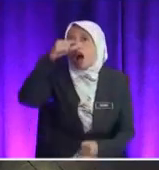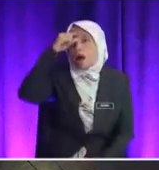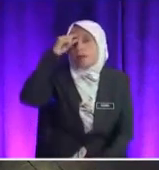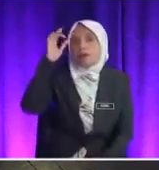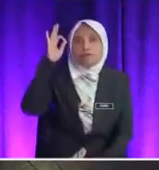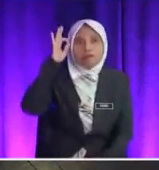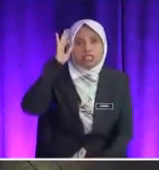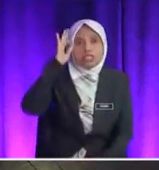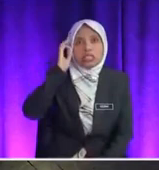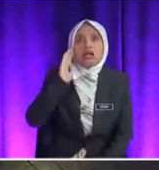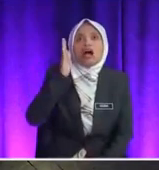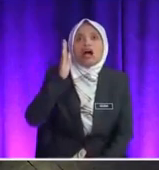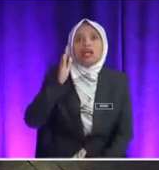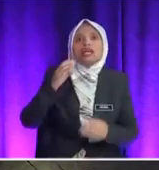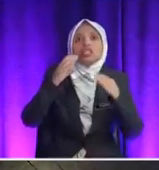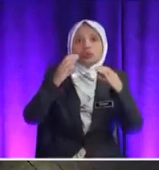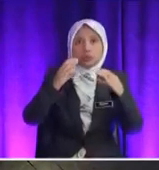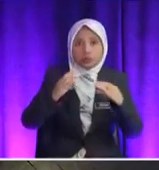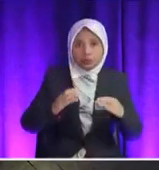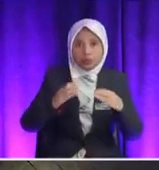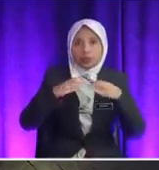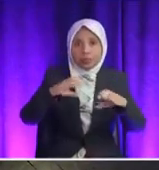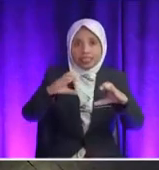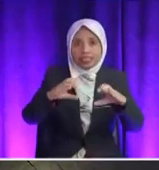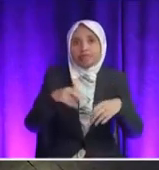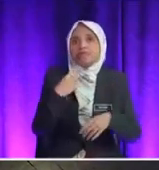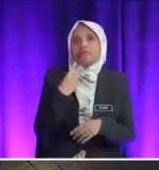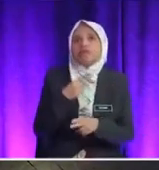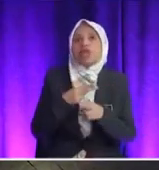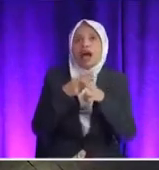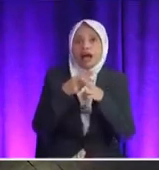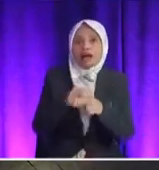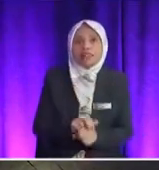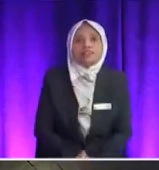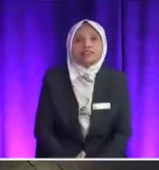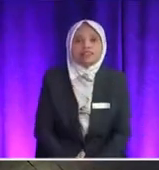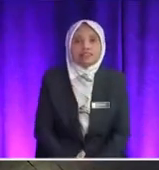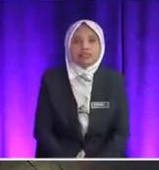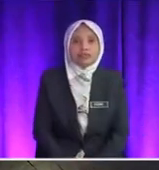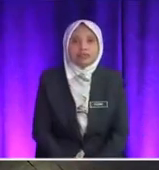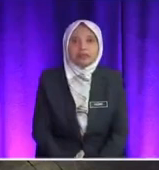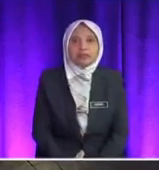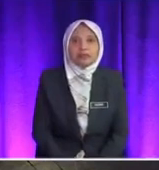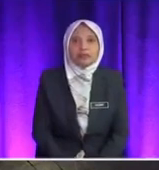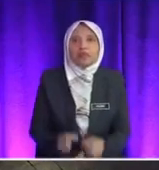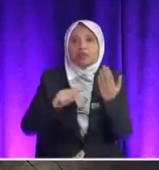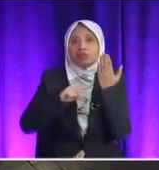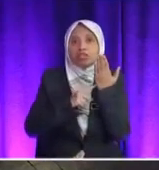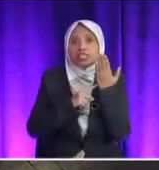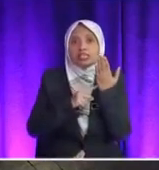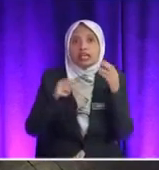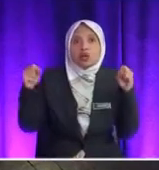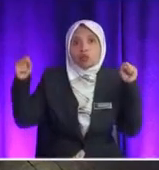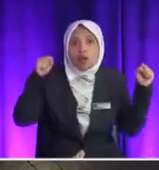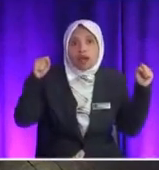Bagaimanakah cair yang diajarkan oleh aja gitu kita ketemu baik khususnya